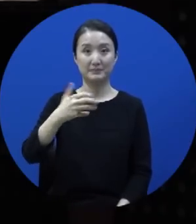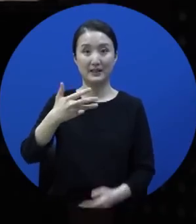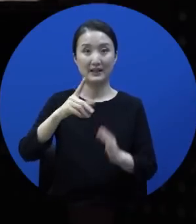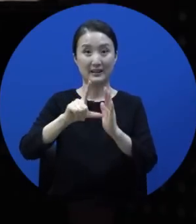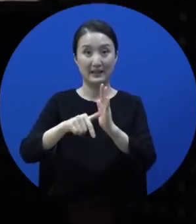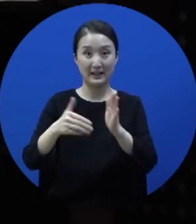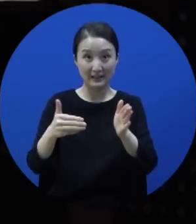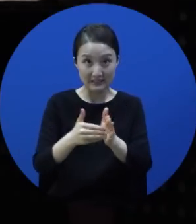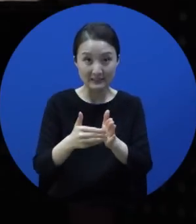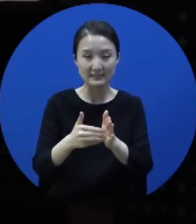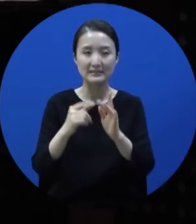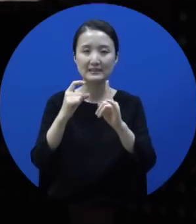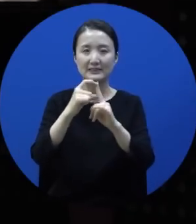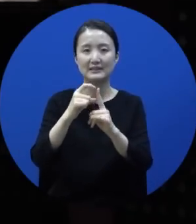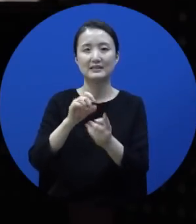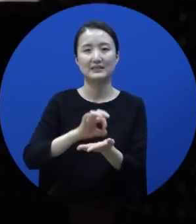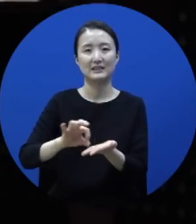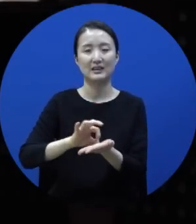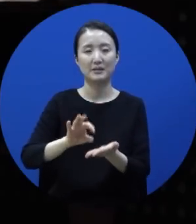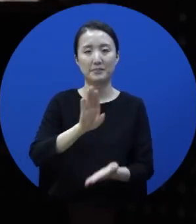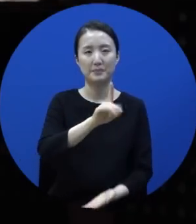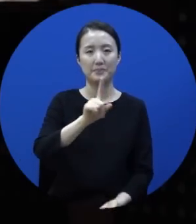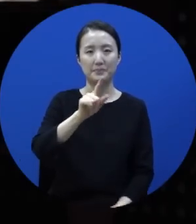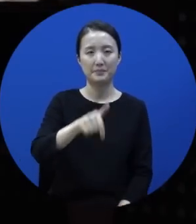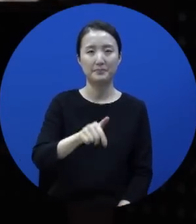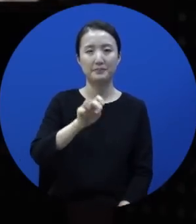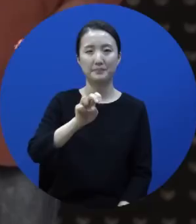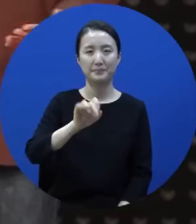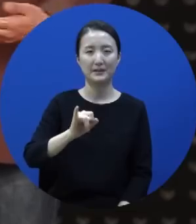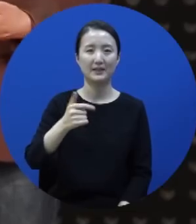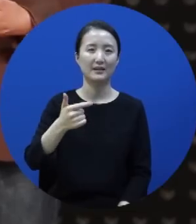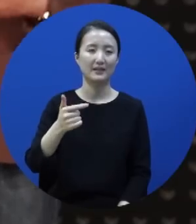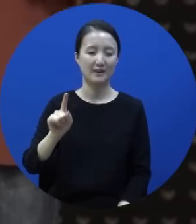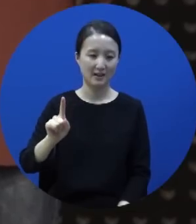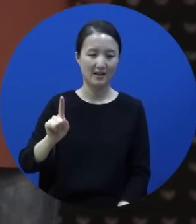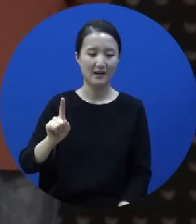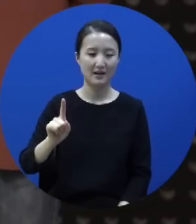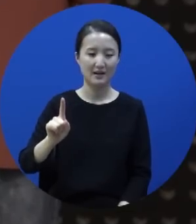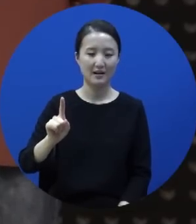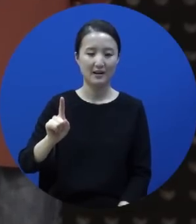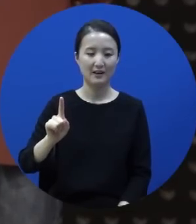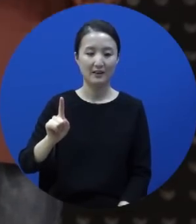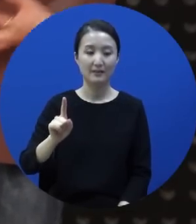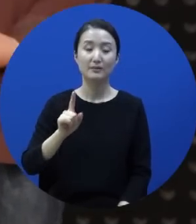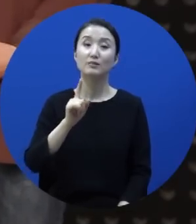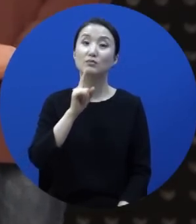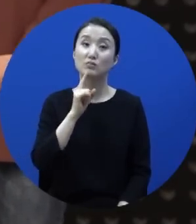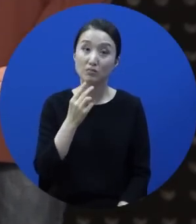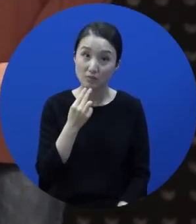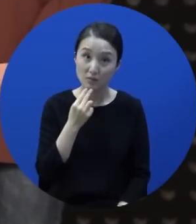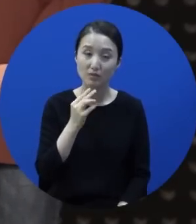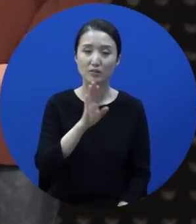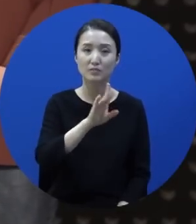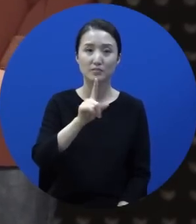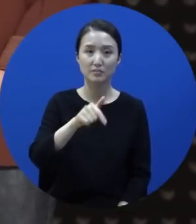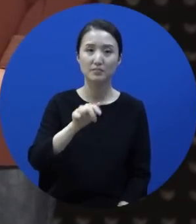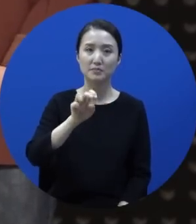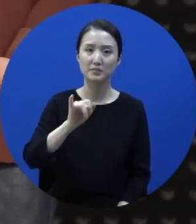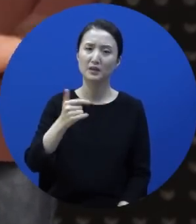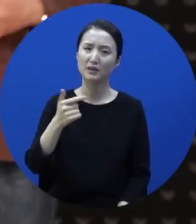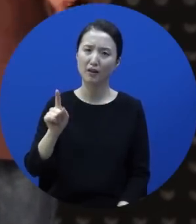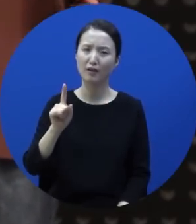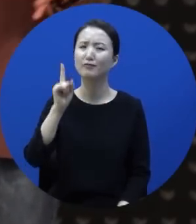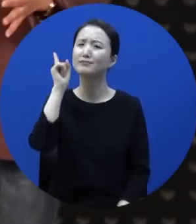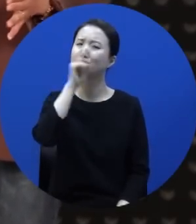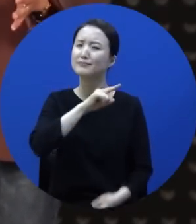박미나였습니다. 이름 예쁘지 않나요? 그 이름도 예쁘고, 그 이름도 저에게 잘 어울렸죠? 그럼에도 불구하고